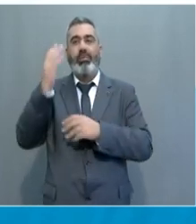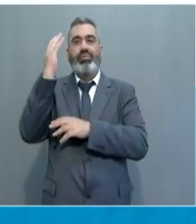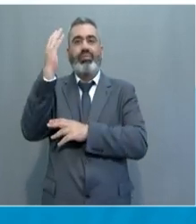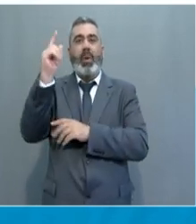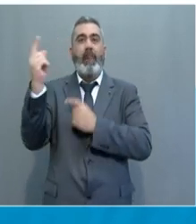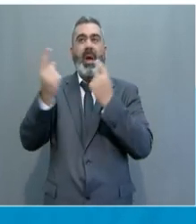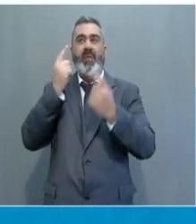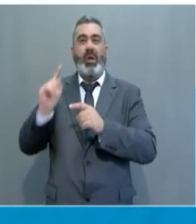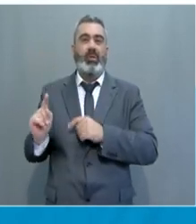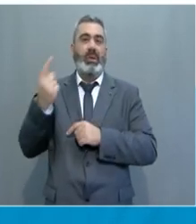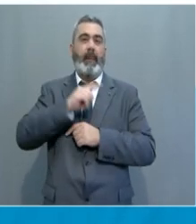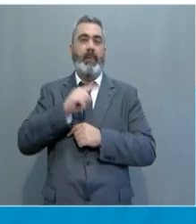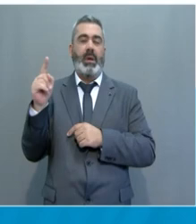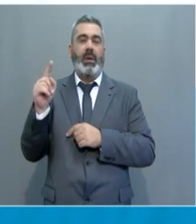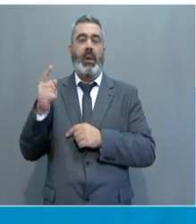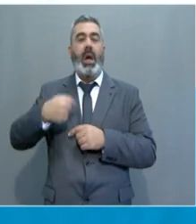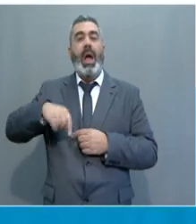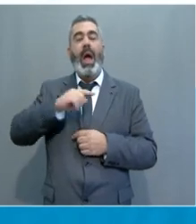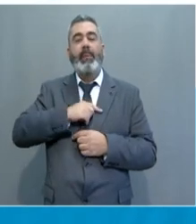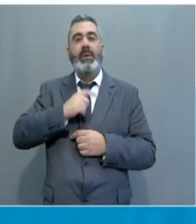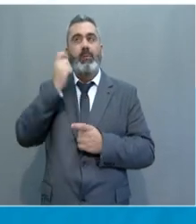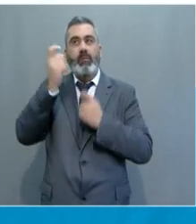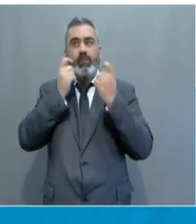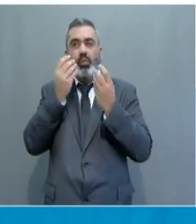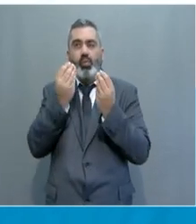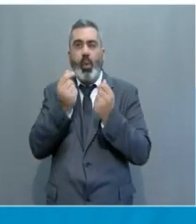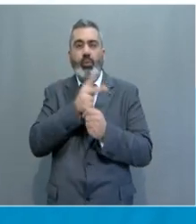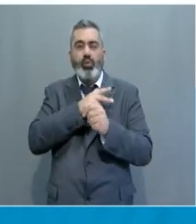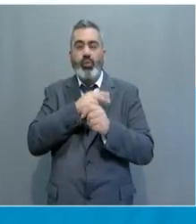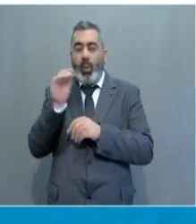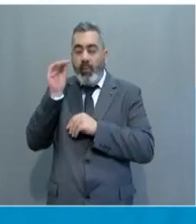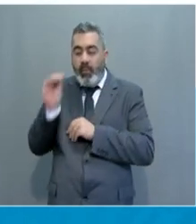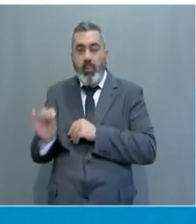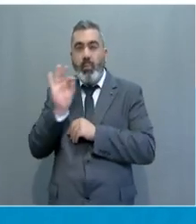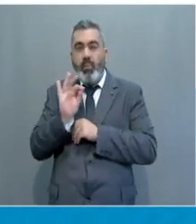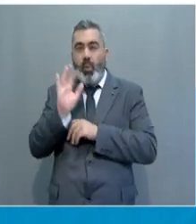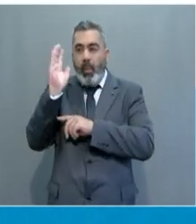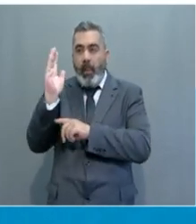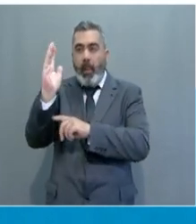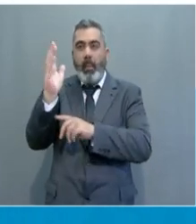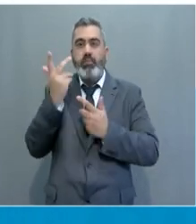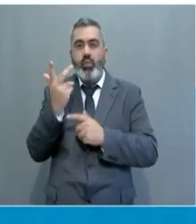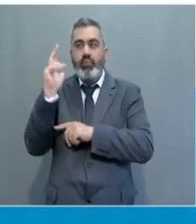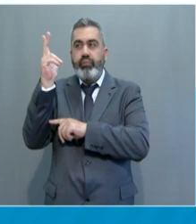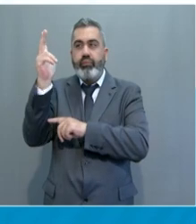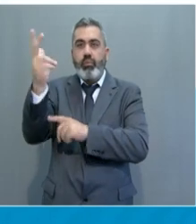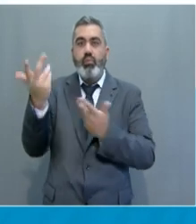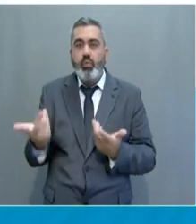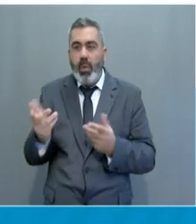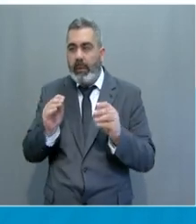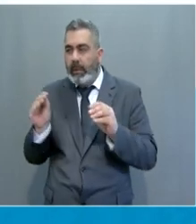μας τοπίο. Αυτή είναι η άσκηση, αυτή είναι η εξίσωση την οποία καλούμαστε να λύσουμε και είμαστε σε θέση να το κάνουμε. Και